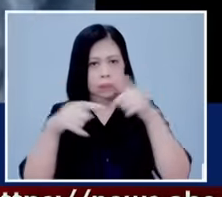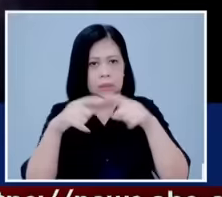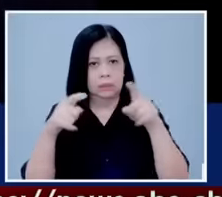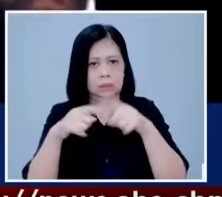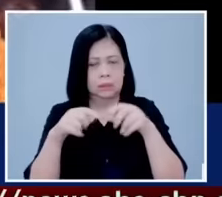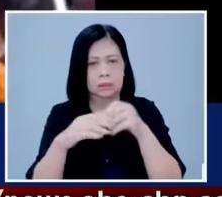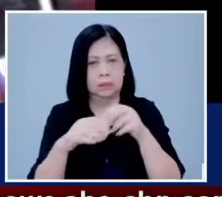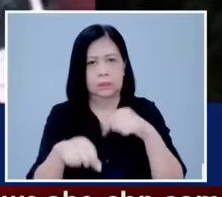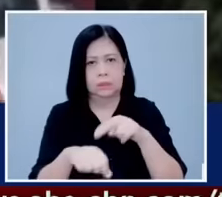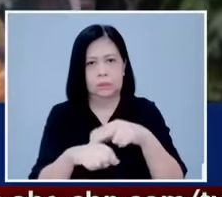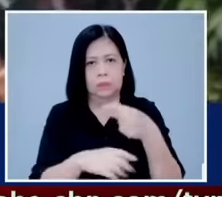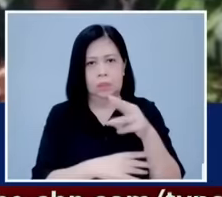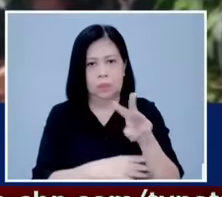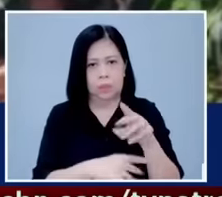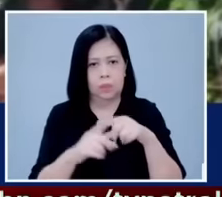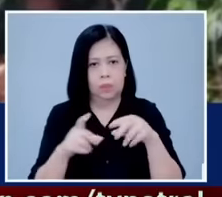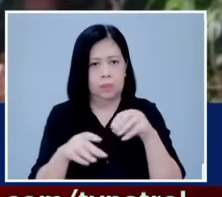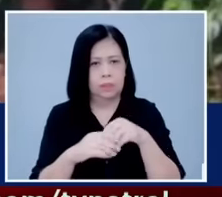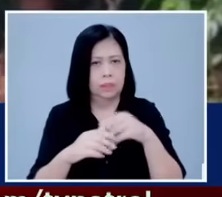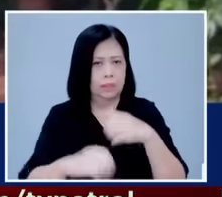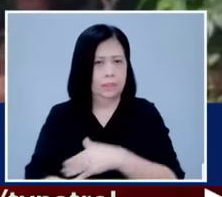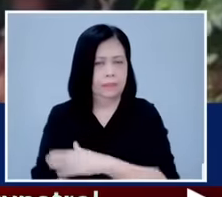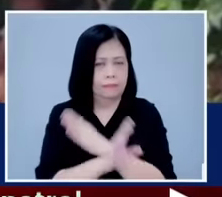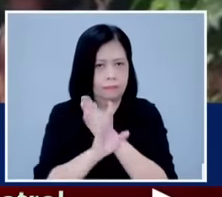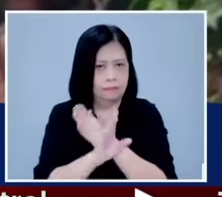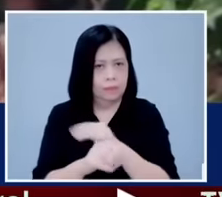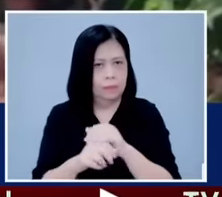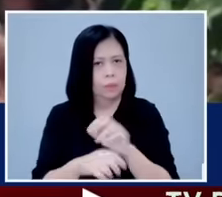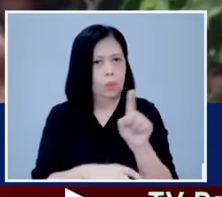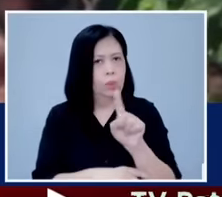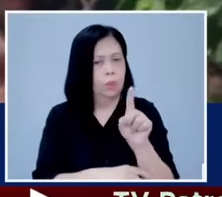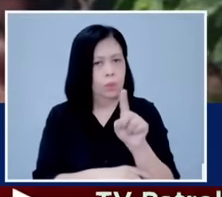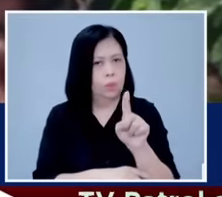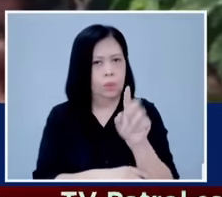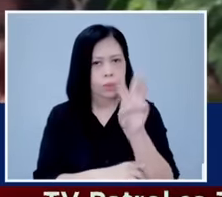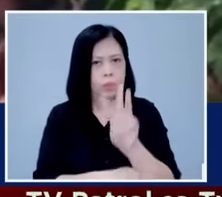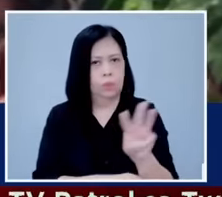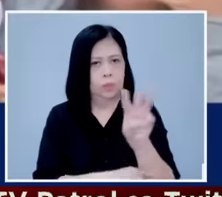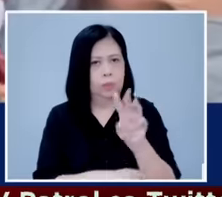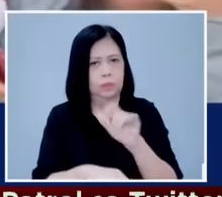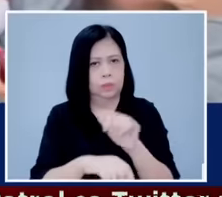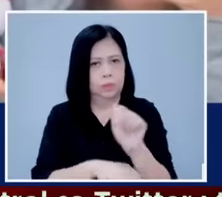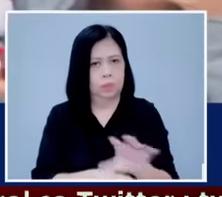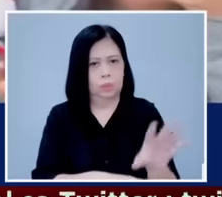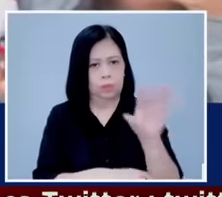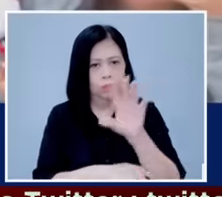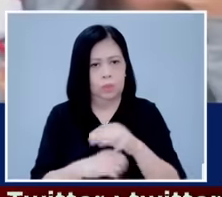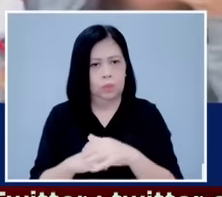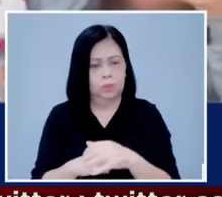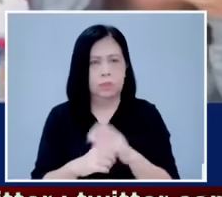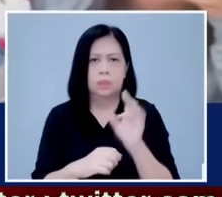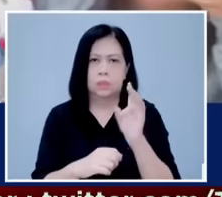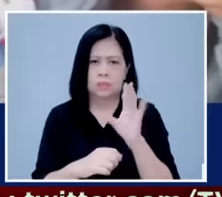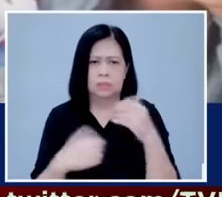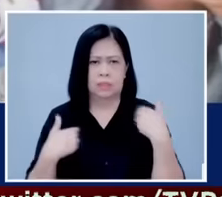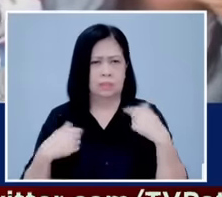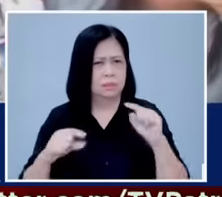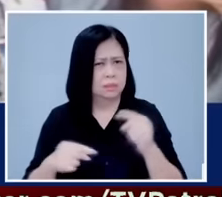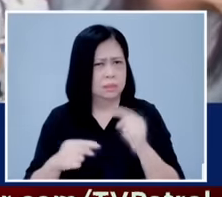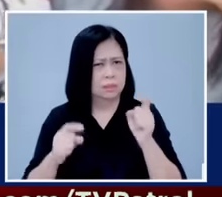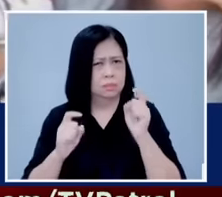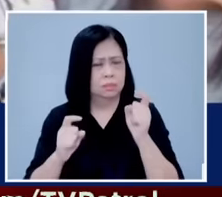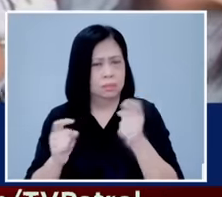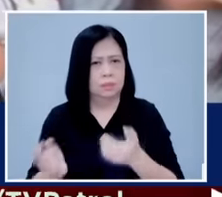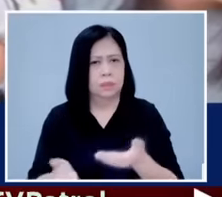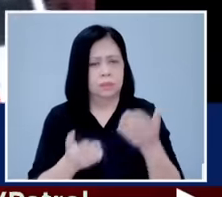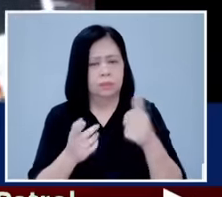National Highway ng Barangay Lasang, Davao City, bandang alauna Miyerkules ng madaling araw. 17 ang sugatan na agad nilapatan